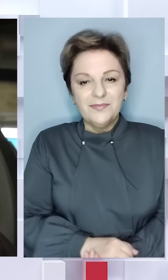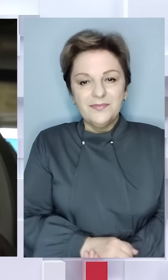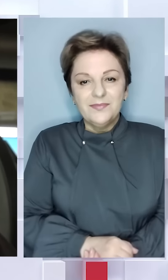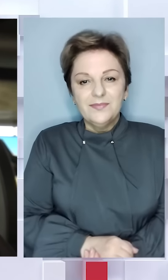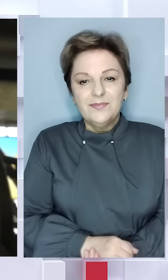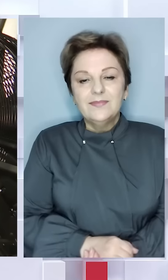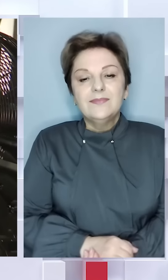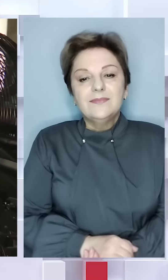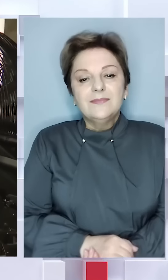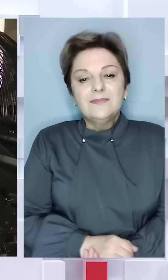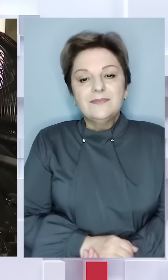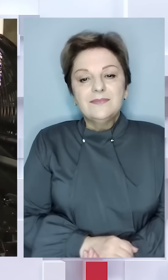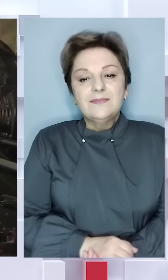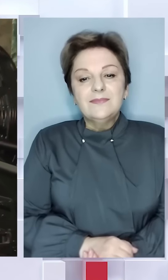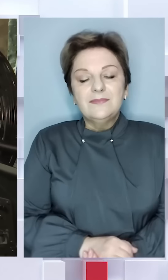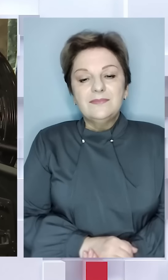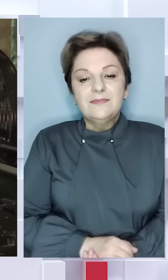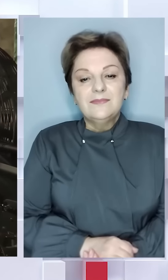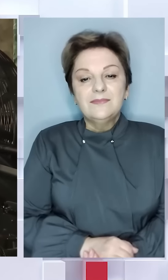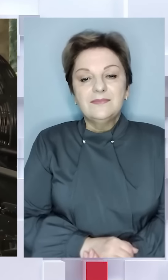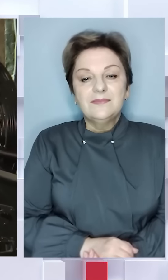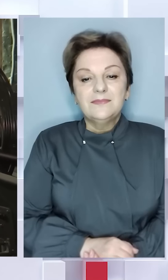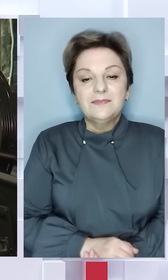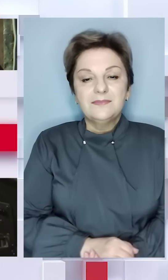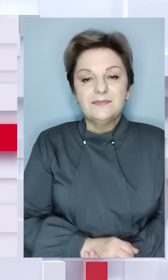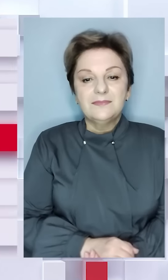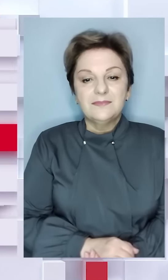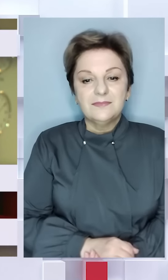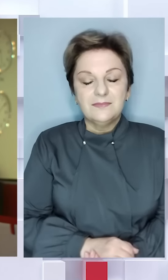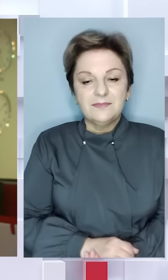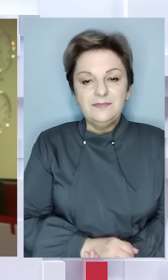Рівне, ТСН. 1+1.